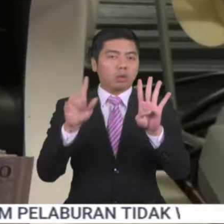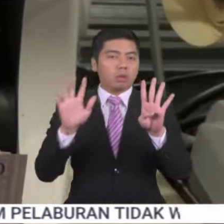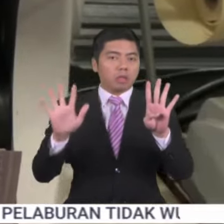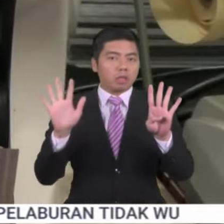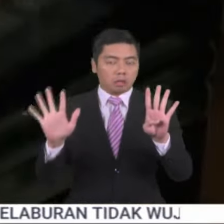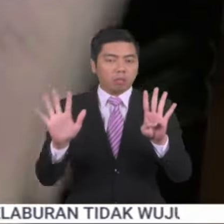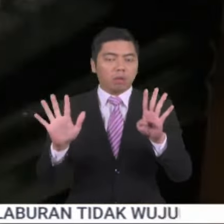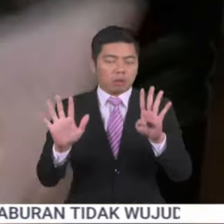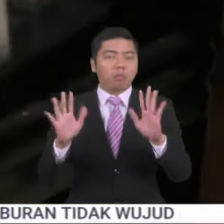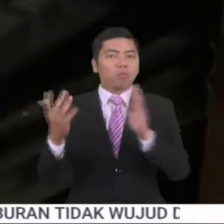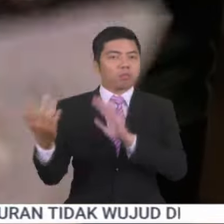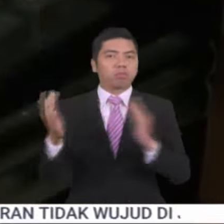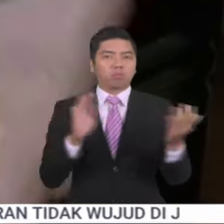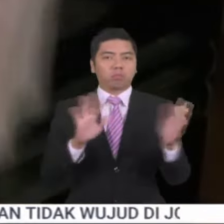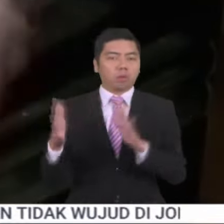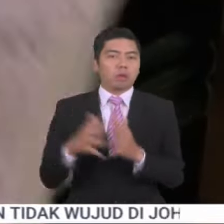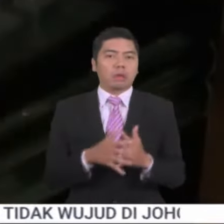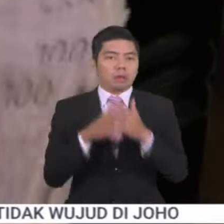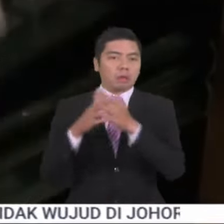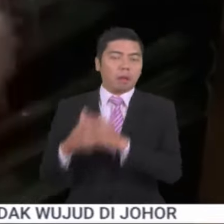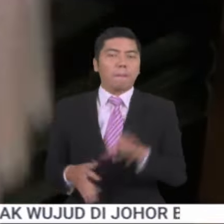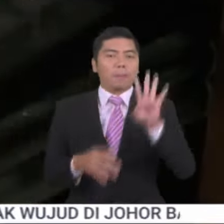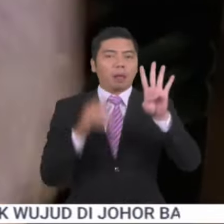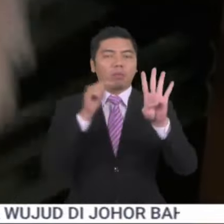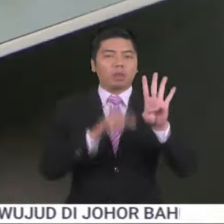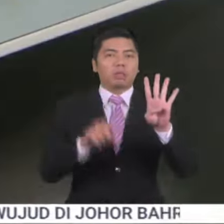4.2155 berbanding dolar Amerika daripada